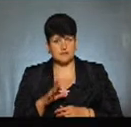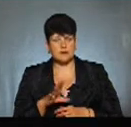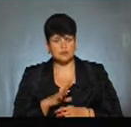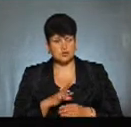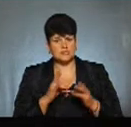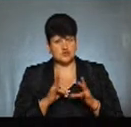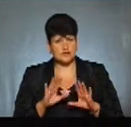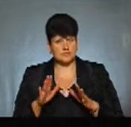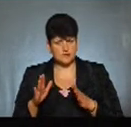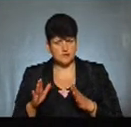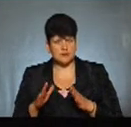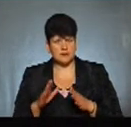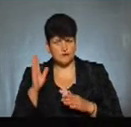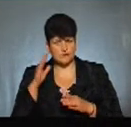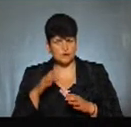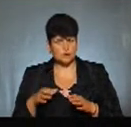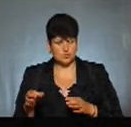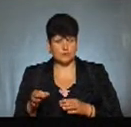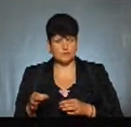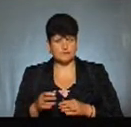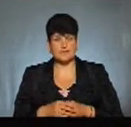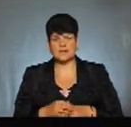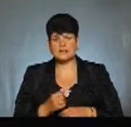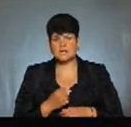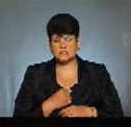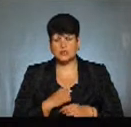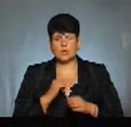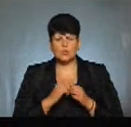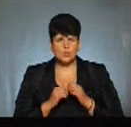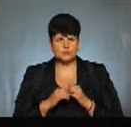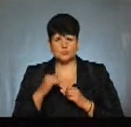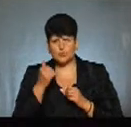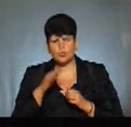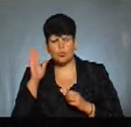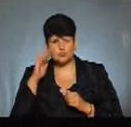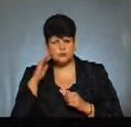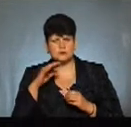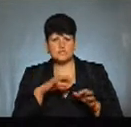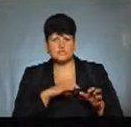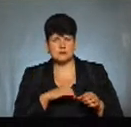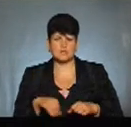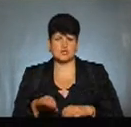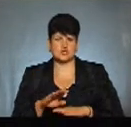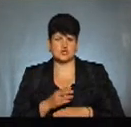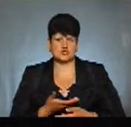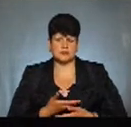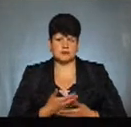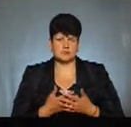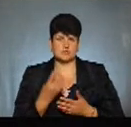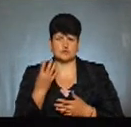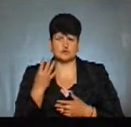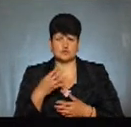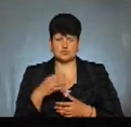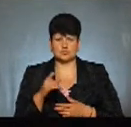нещасних випадків на водоймах краю? На жаль, щороку водна стихія забирає життя близько 4 десятків